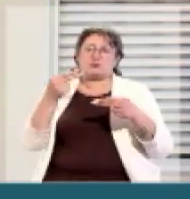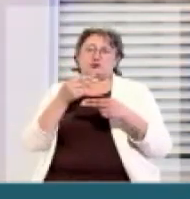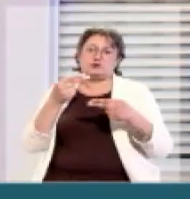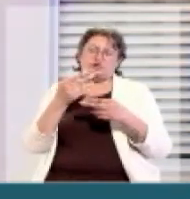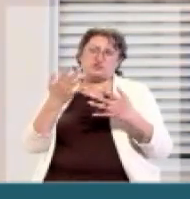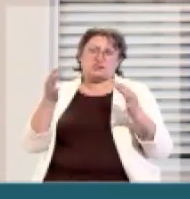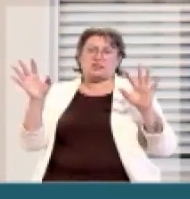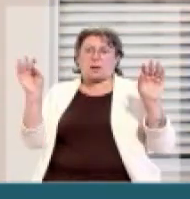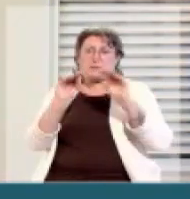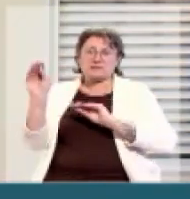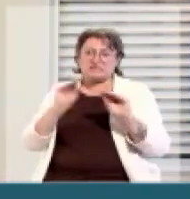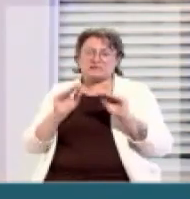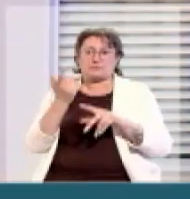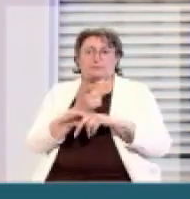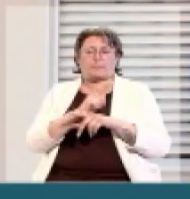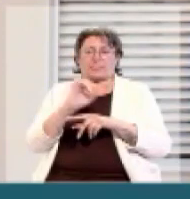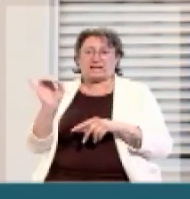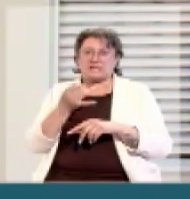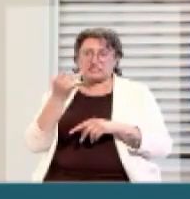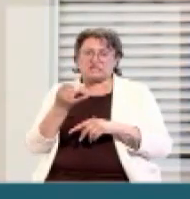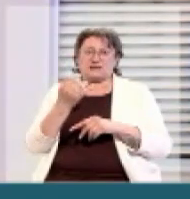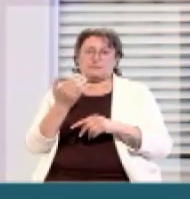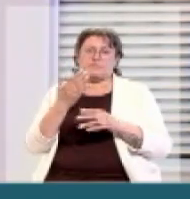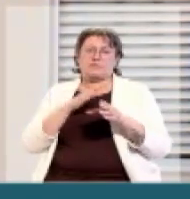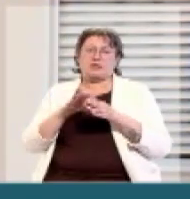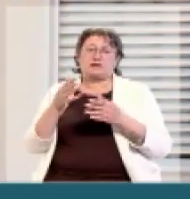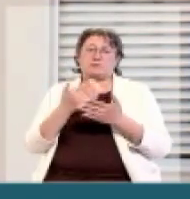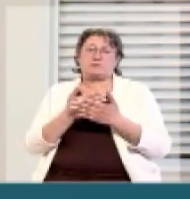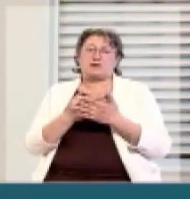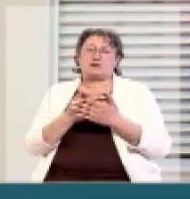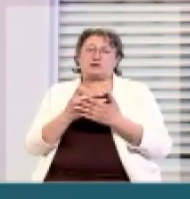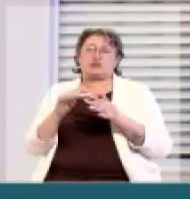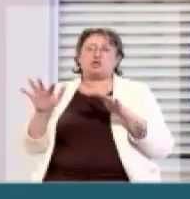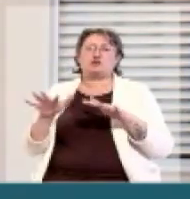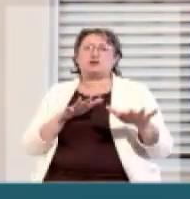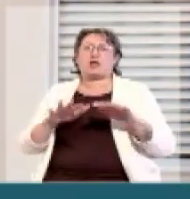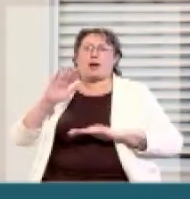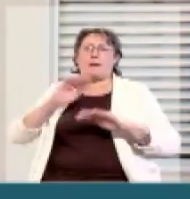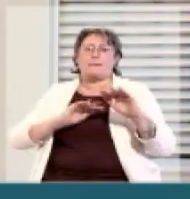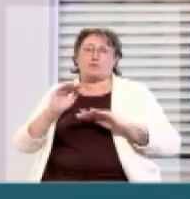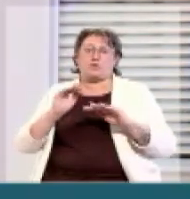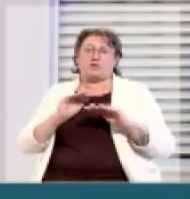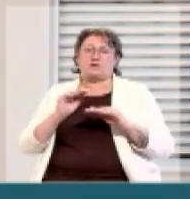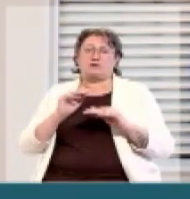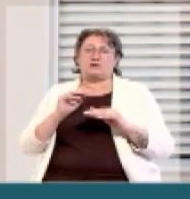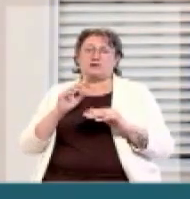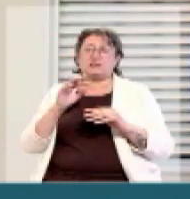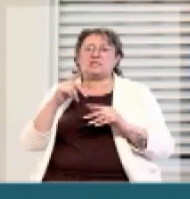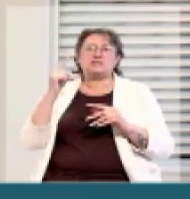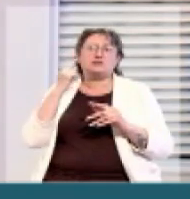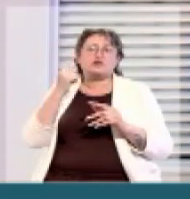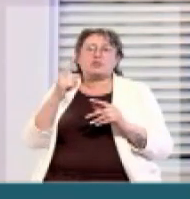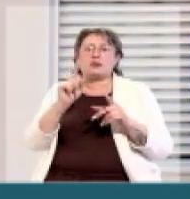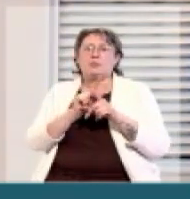тематических композиций. Очень интересные исполнения, например, жидкими обоями. Они прям вот звучат по-летнему.